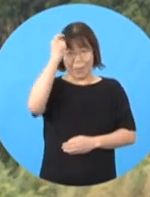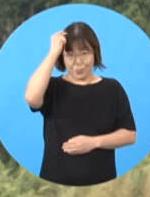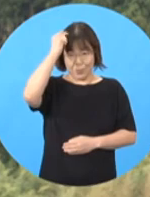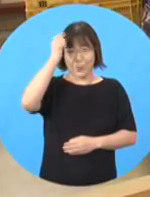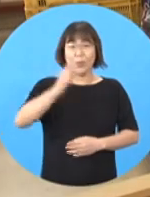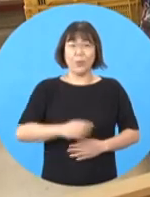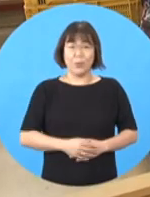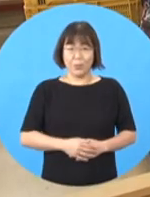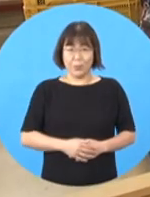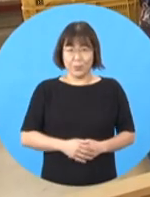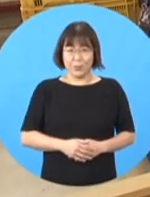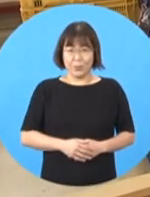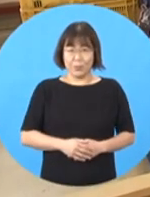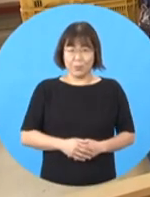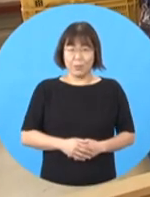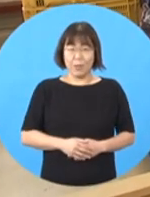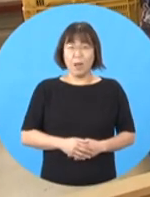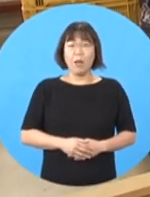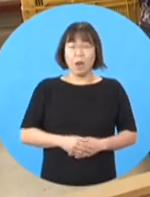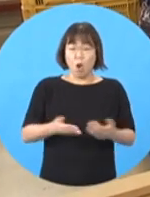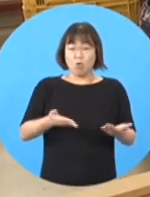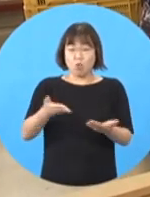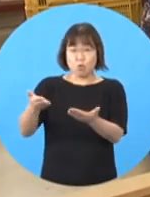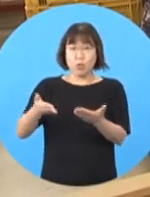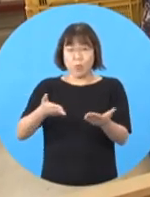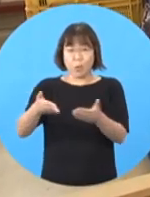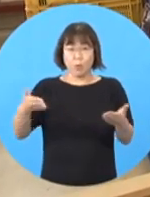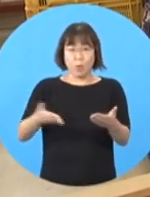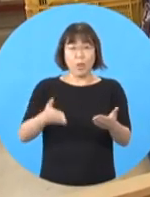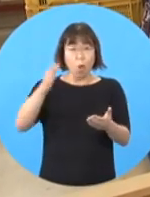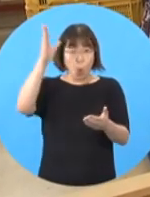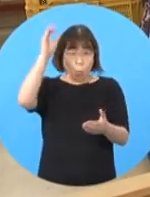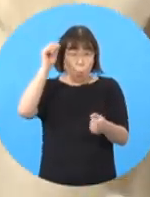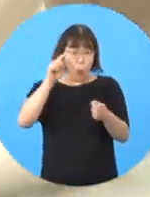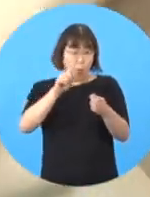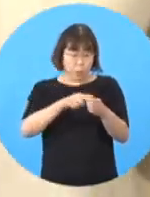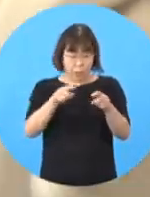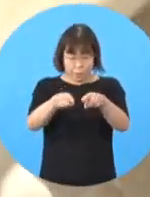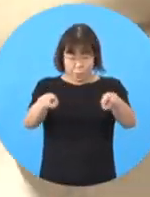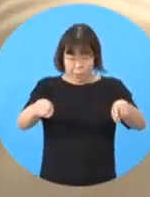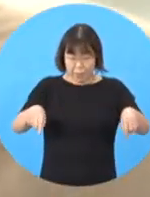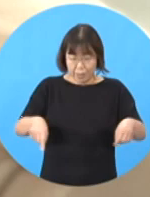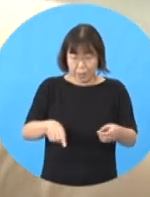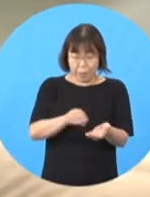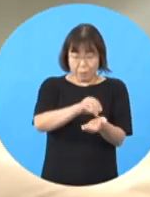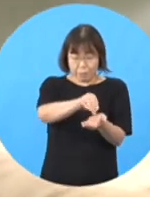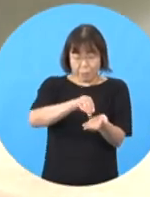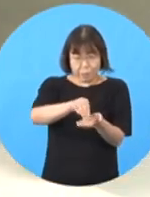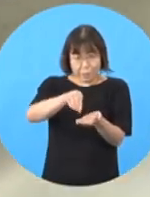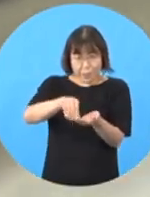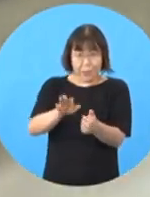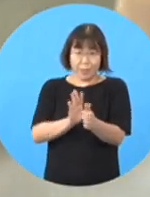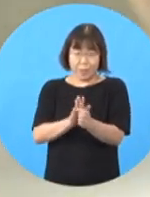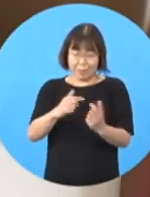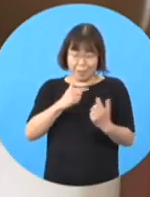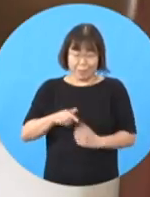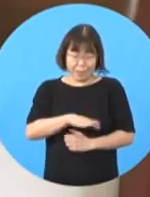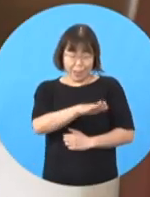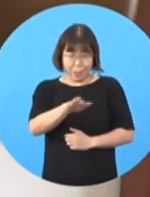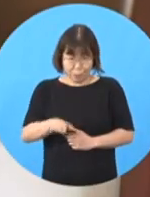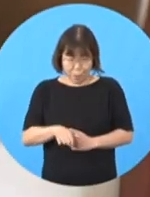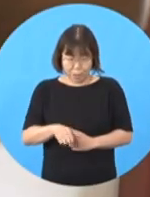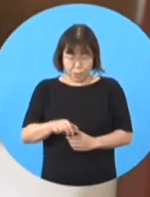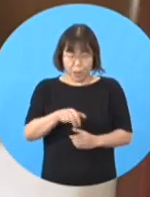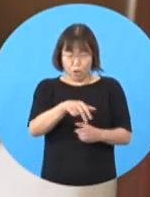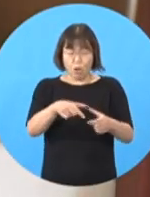。 出荷作業を覚えようと箱詰めを手伝う生徒たち。すだちの表面に水分